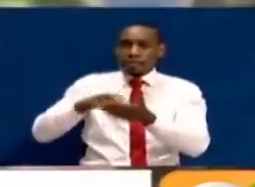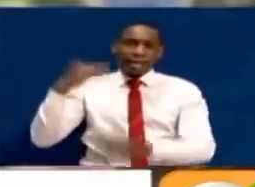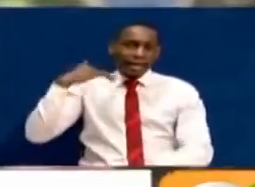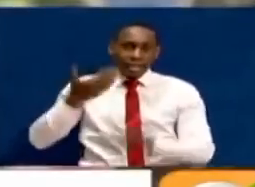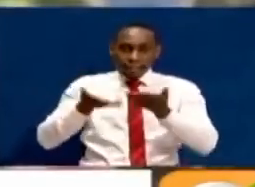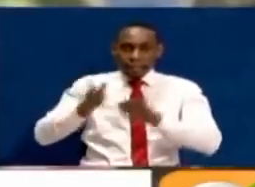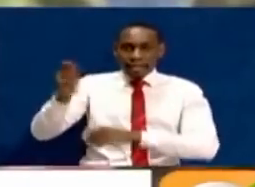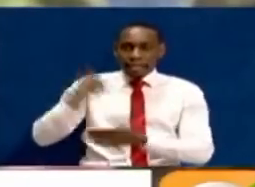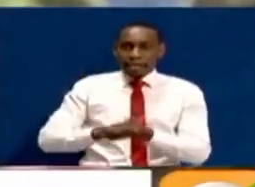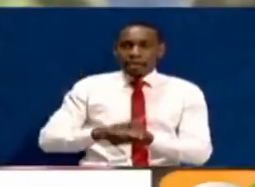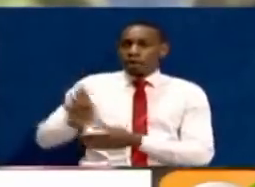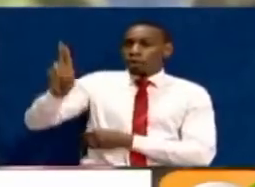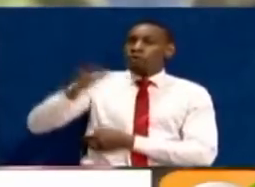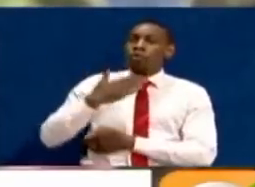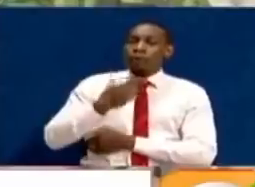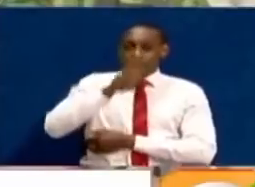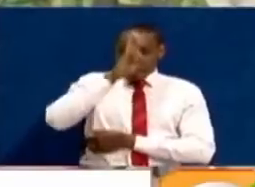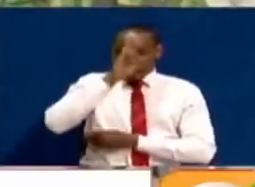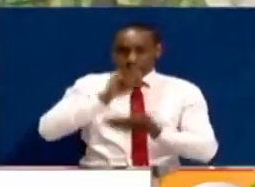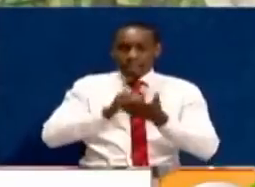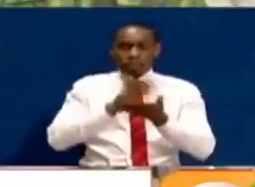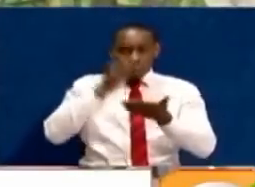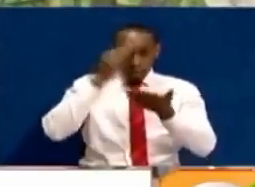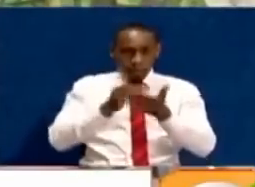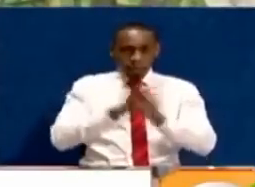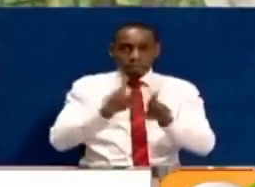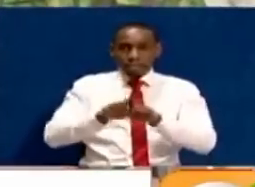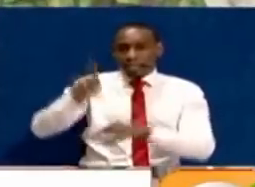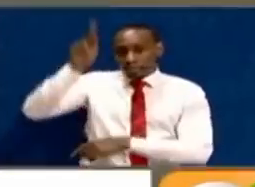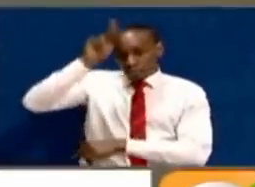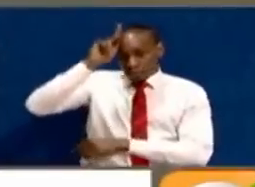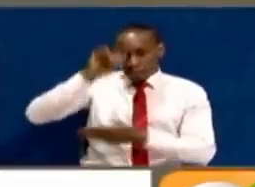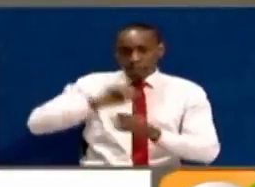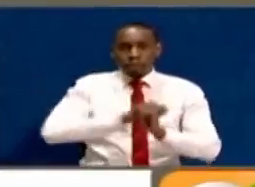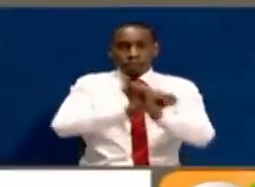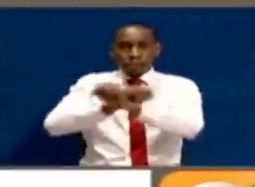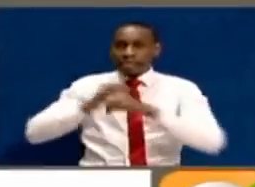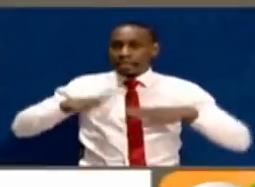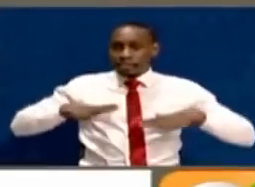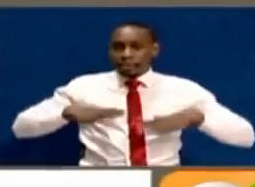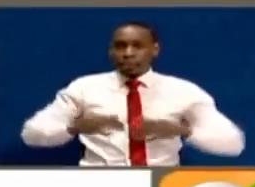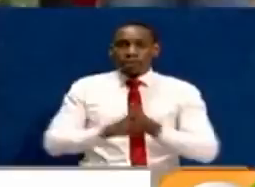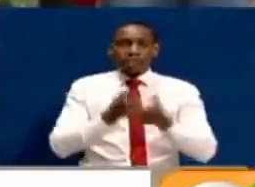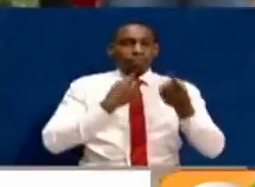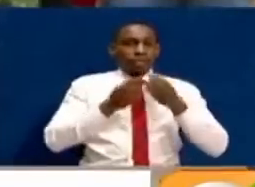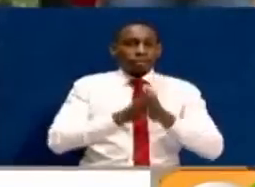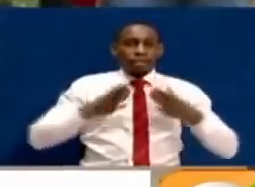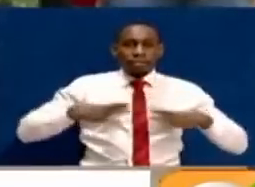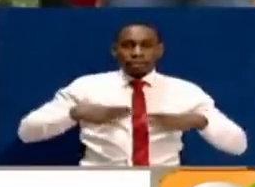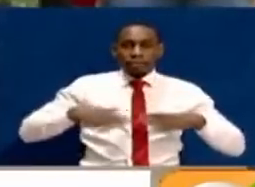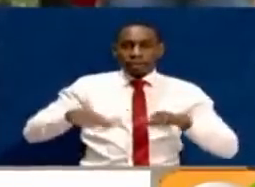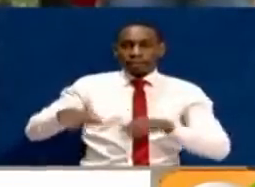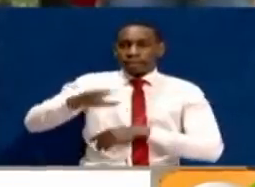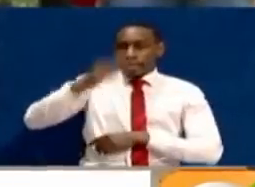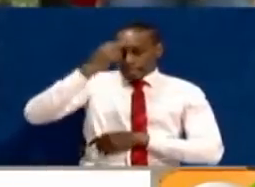uhalifu nchini. Rais amewataka maafisa hao kuwa waaminifu na kutumia mafunzo waliopata kulinda wananchi. Na akizungumza na wananchi baadaye katika eneo